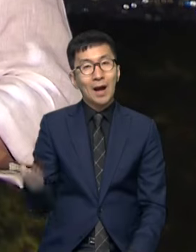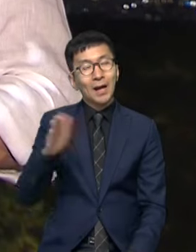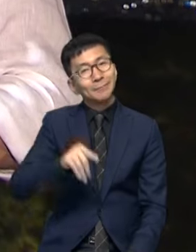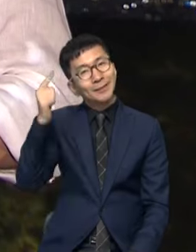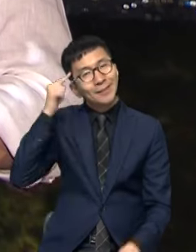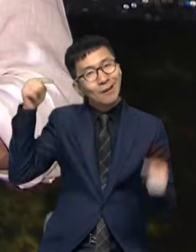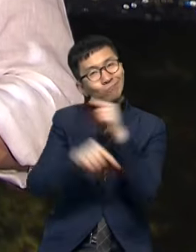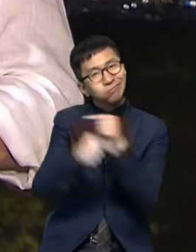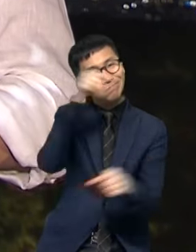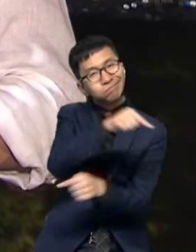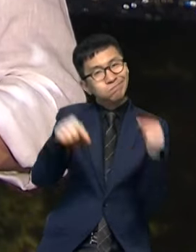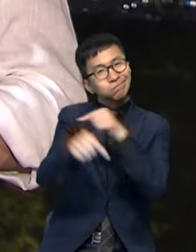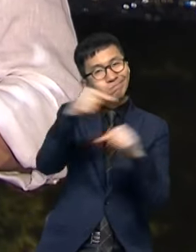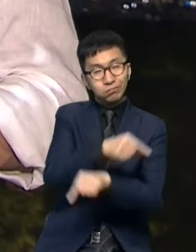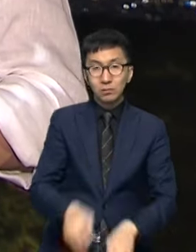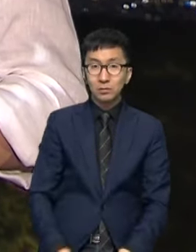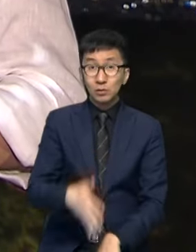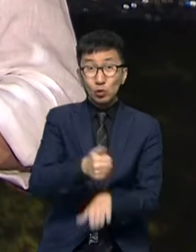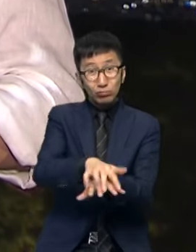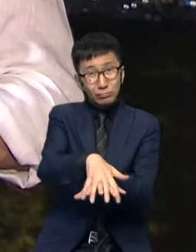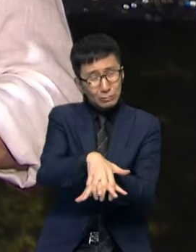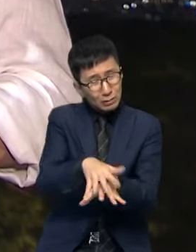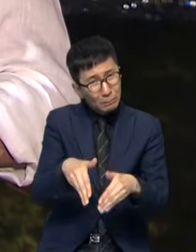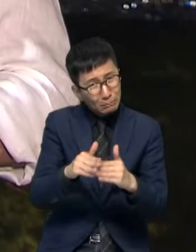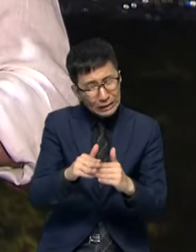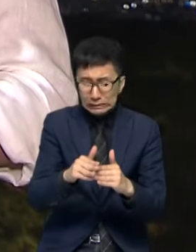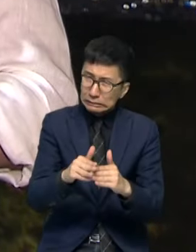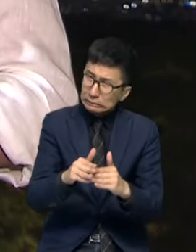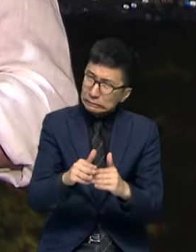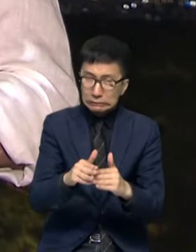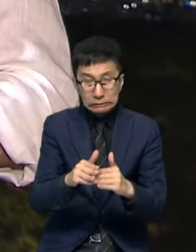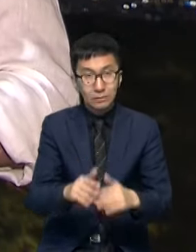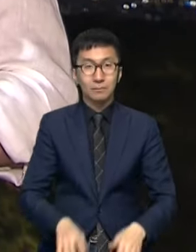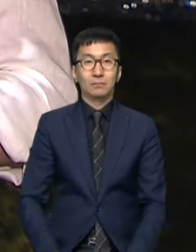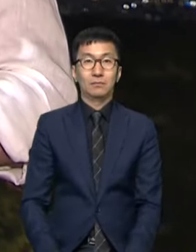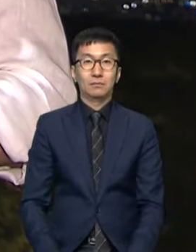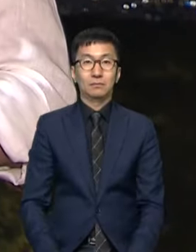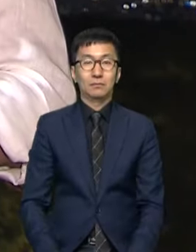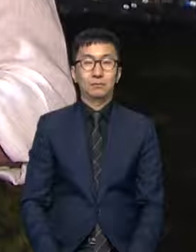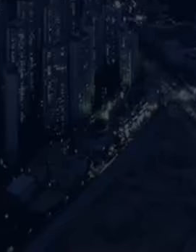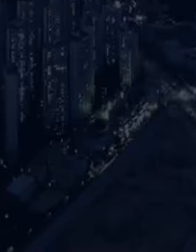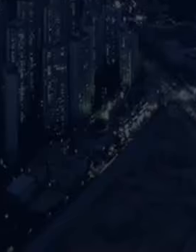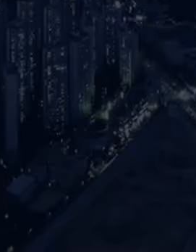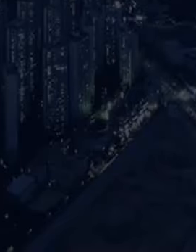여전히 엇갈리고 있어 협의체 구성에 빨간불이 켜졌습니다. SBS 조윤아입니다.